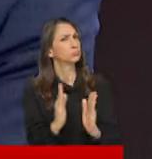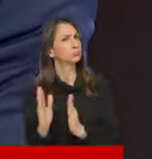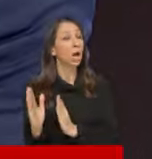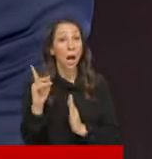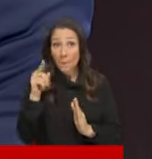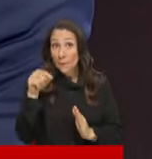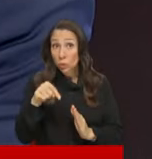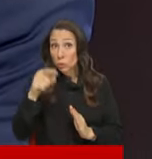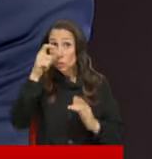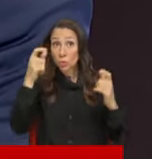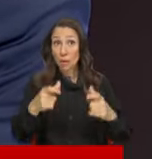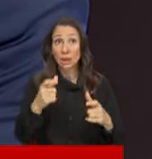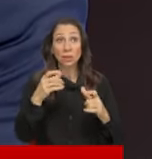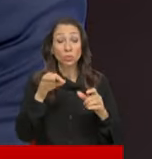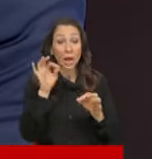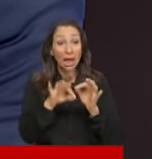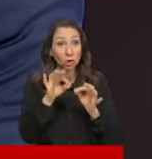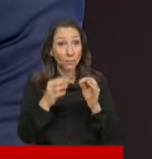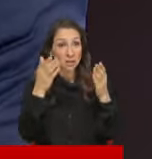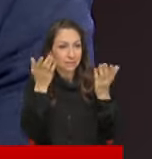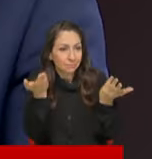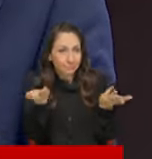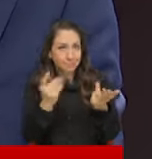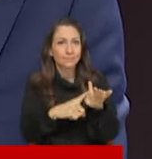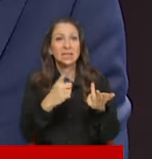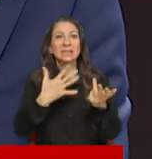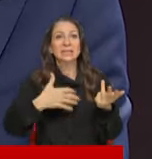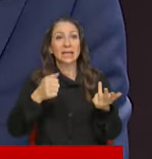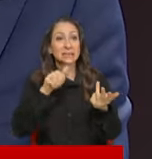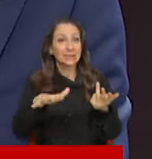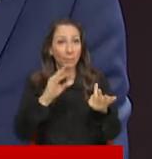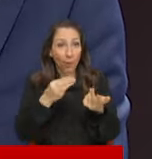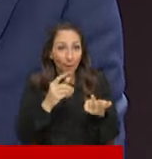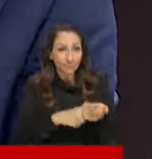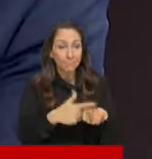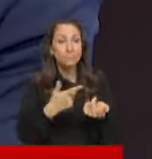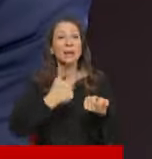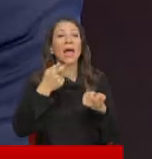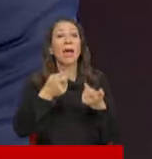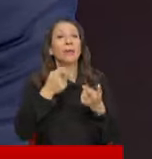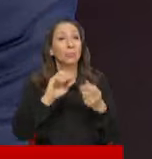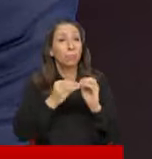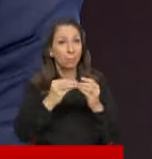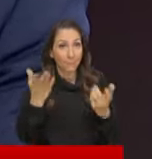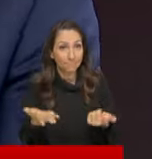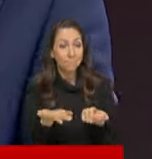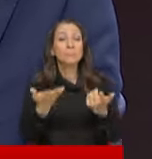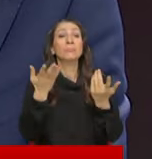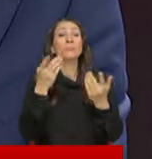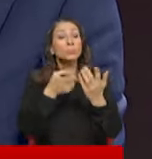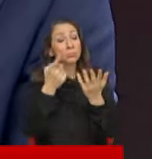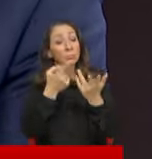ama bugün ülkenin İçerisinde bulunduğu ekonomik durum işte sağlık sisteminin içinde bulunduğu durum eğitimin içinde bulunduğu durum